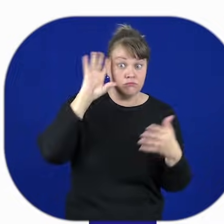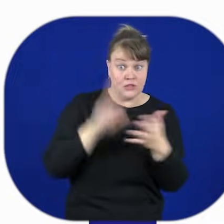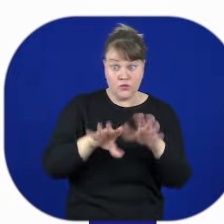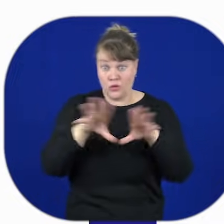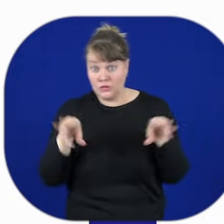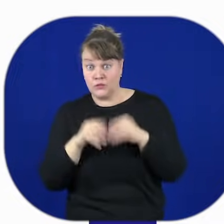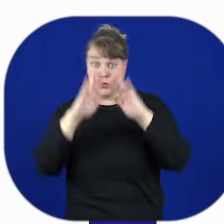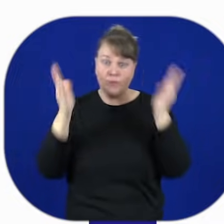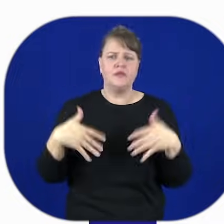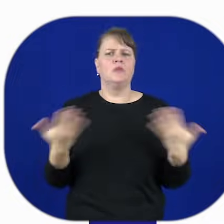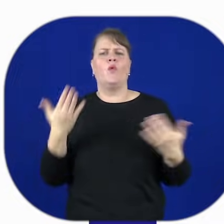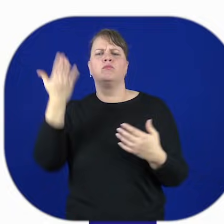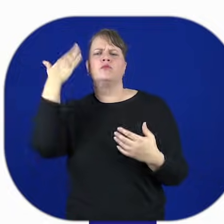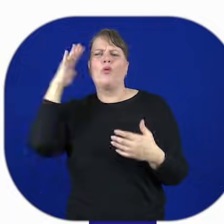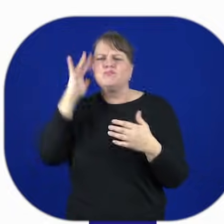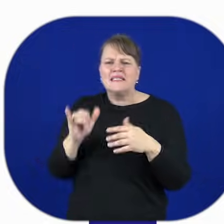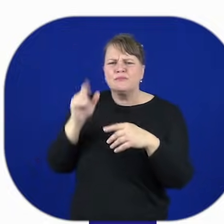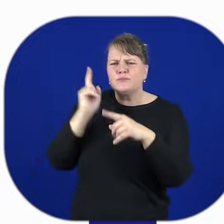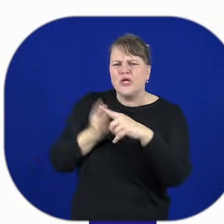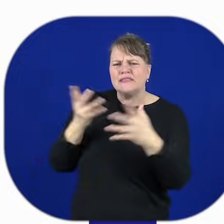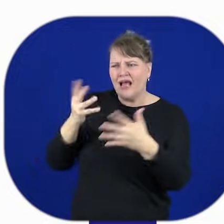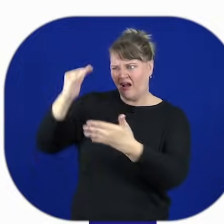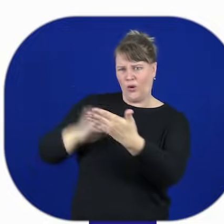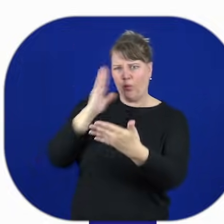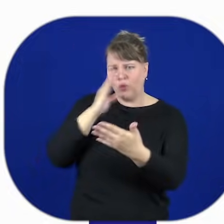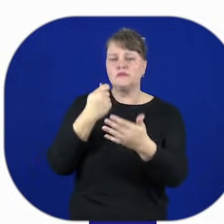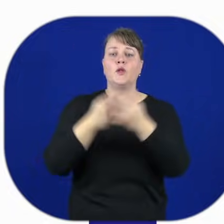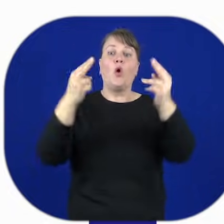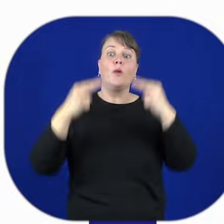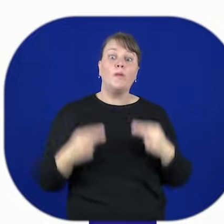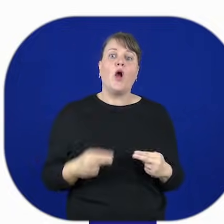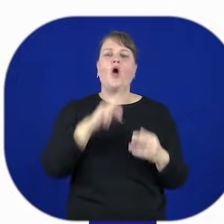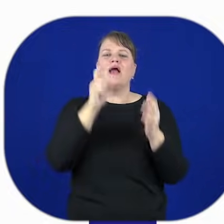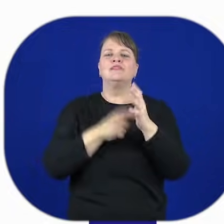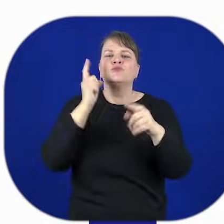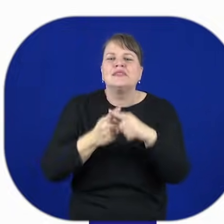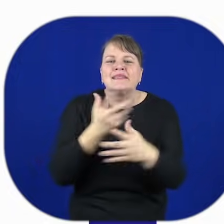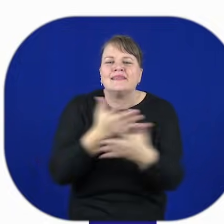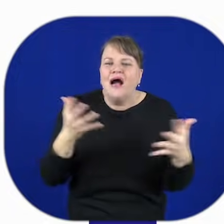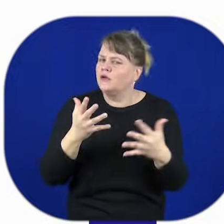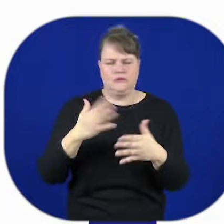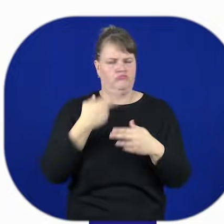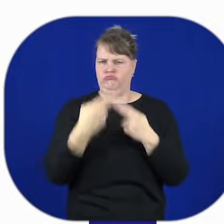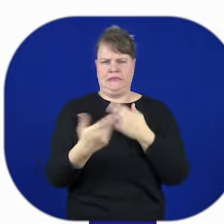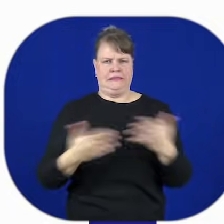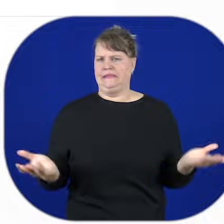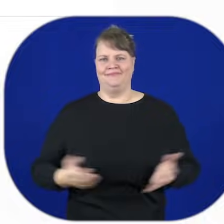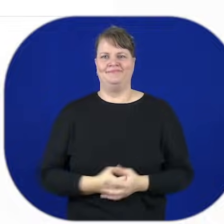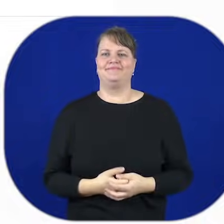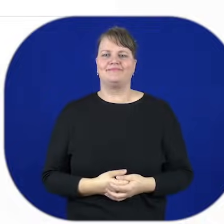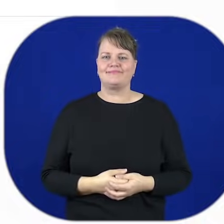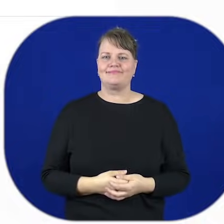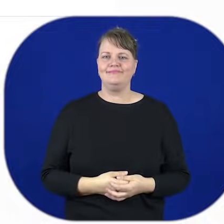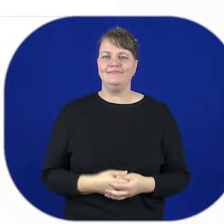otázka se vám nezobrazí, pokud bydlíte v rodinném domě nebo v případě, že seznam bytu ve vašem domě není dostupný. Vyplňování